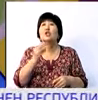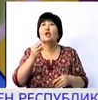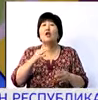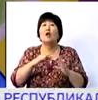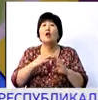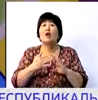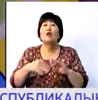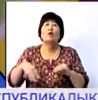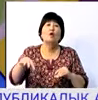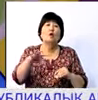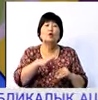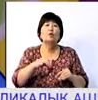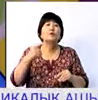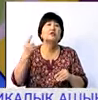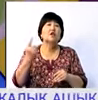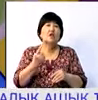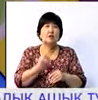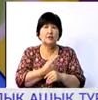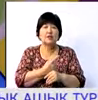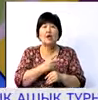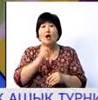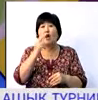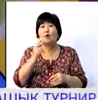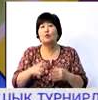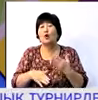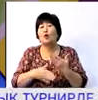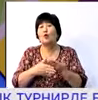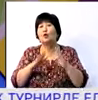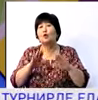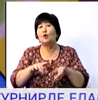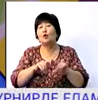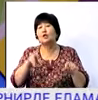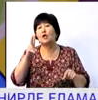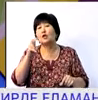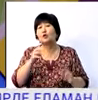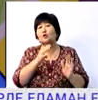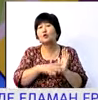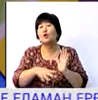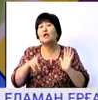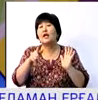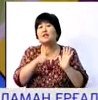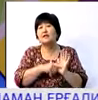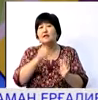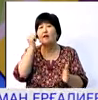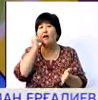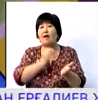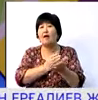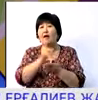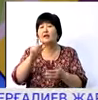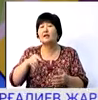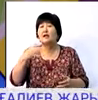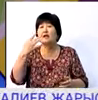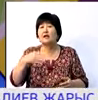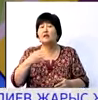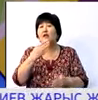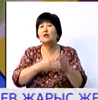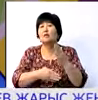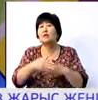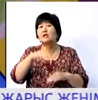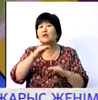бүкіл облыста бірінші рет әлеуметтік қолдау орталығында 297 ардагер 40 мүмкіндігі